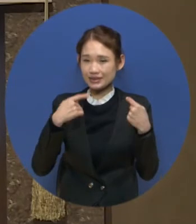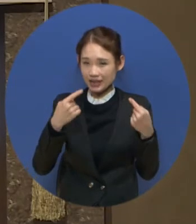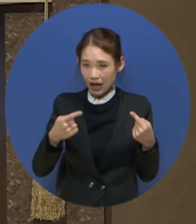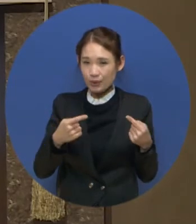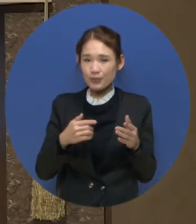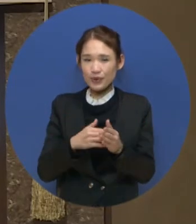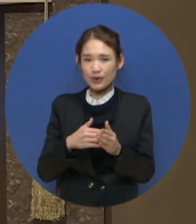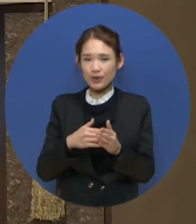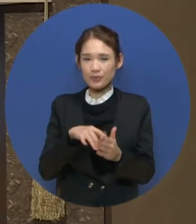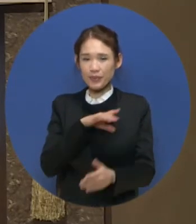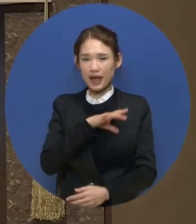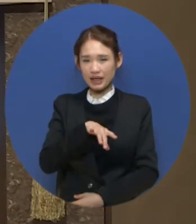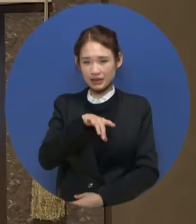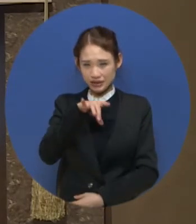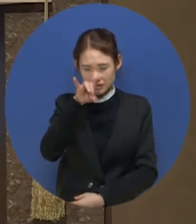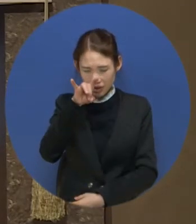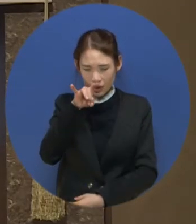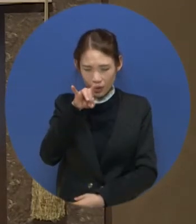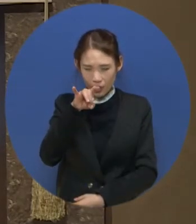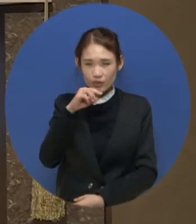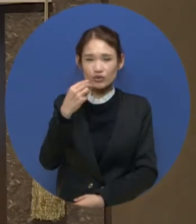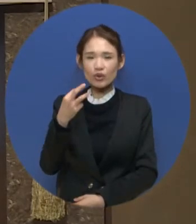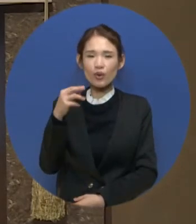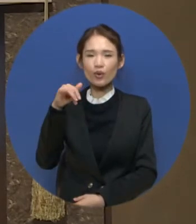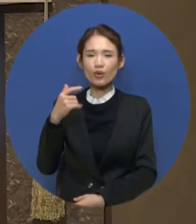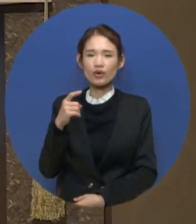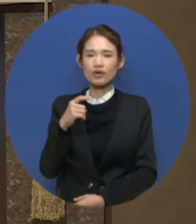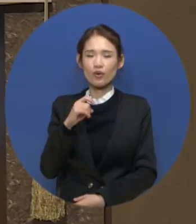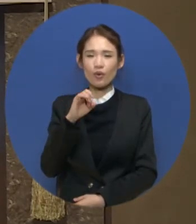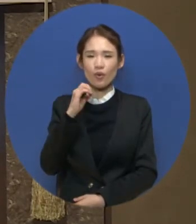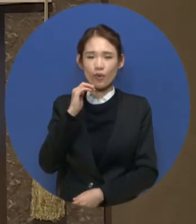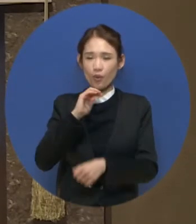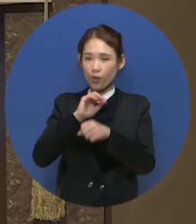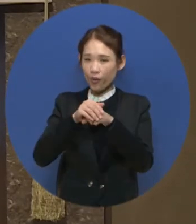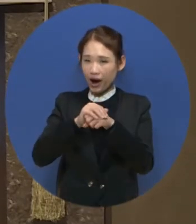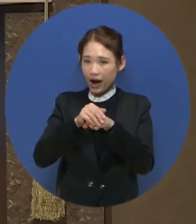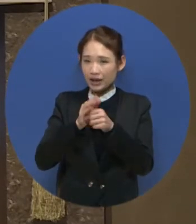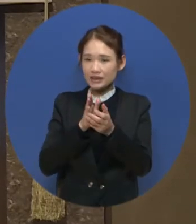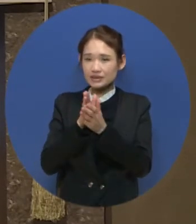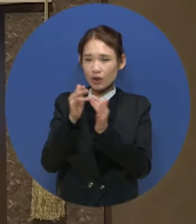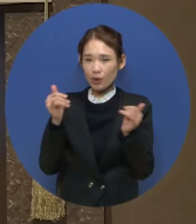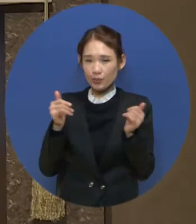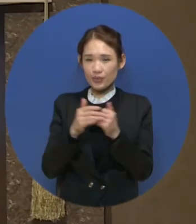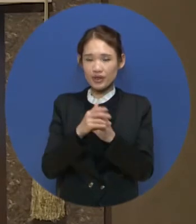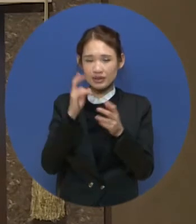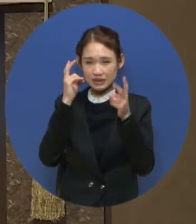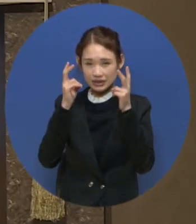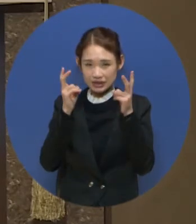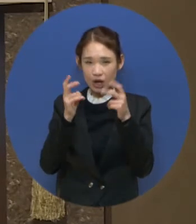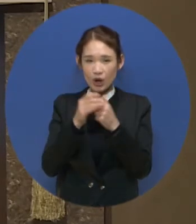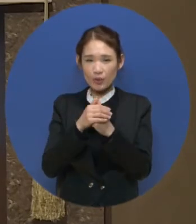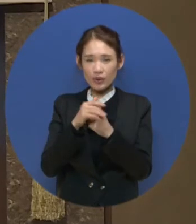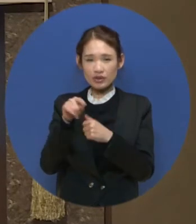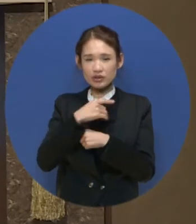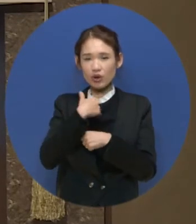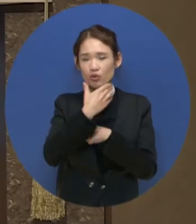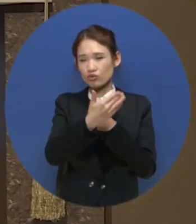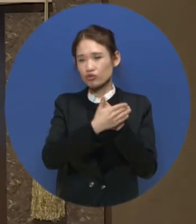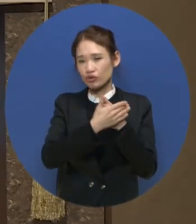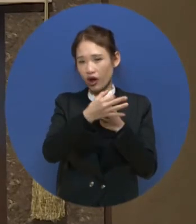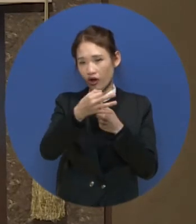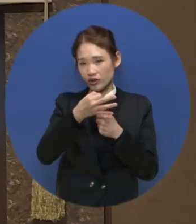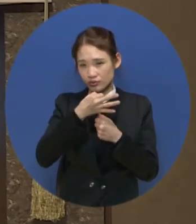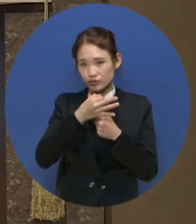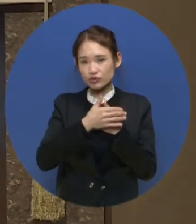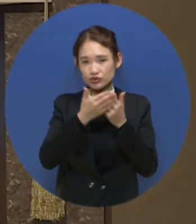됐어요. 그래서 처음에 돌코리아라는 그런 그 과일 전문 기업에서 저희 이제 그 후원금을